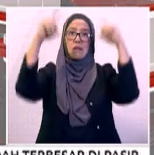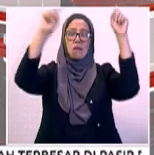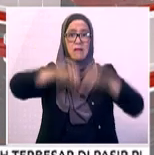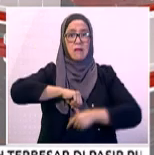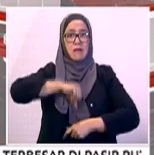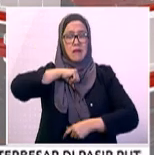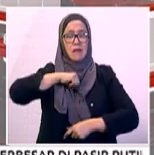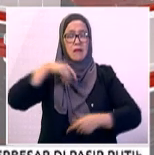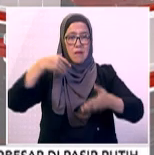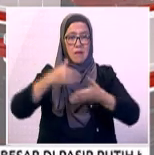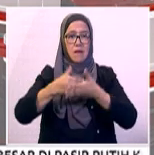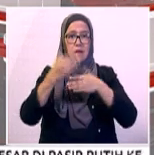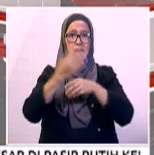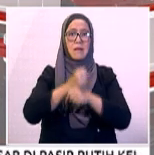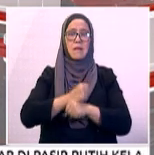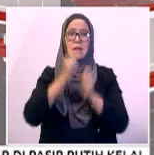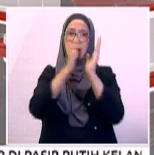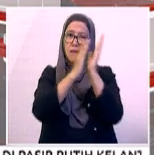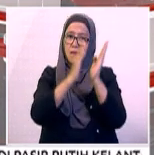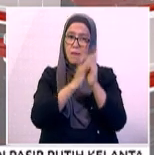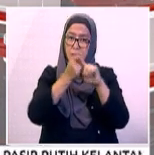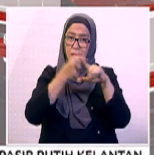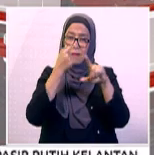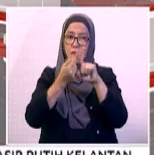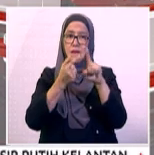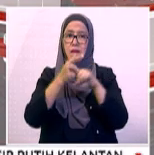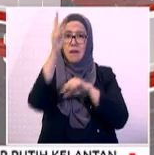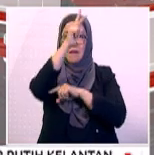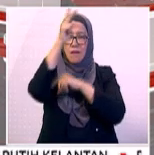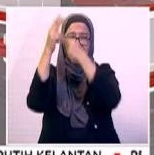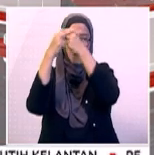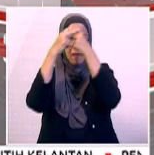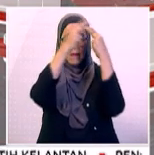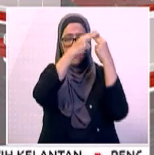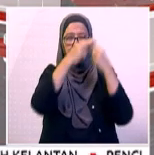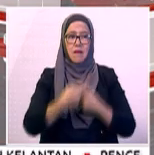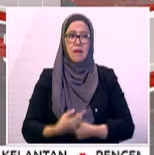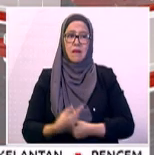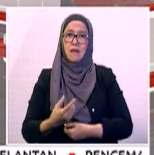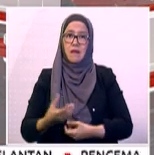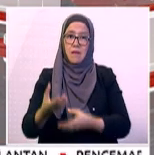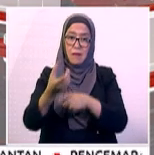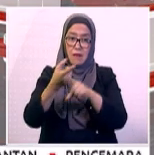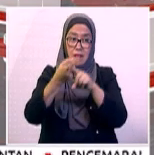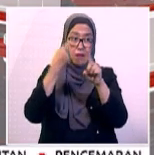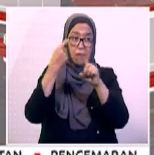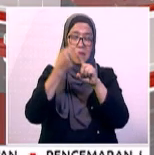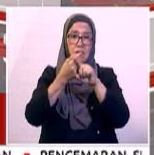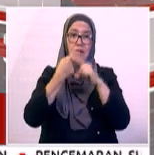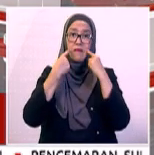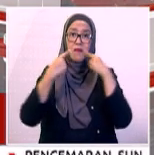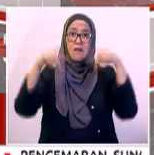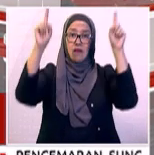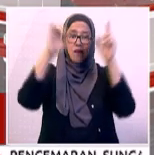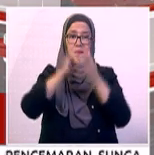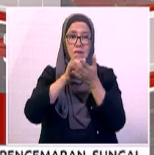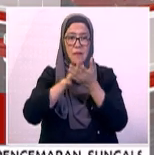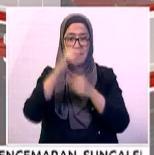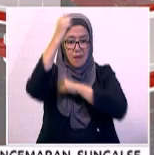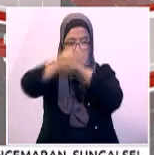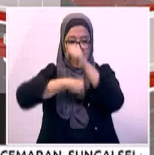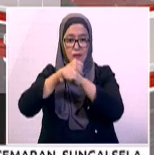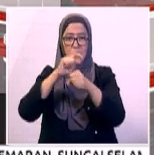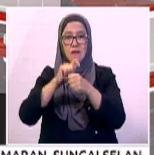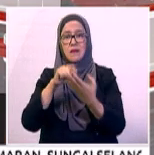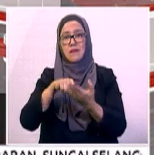pujian kerajaan Arab Saudi. Ya, hasil kejayaan itu tahun ini tabung haji meneruskan kempen terbarunya yang